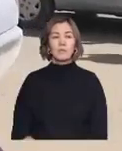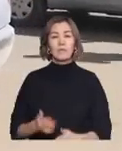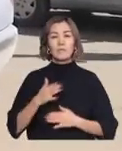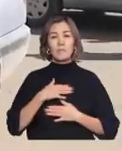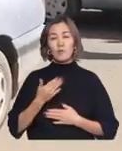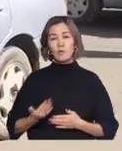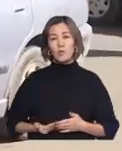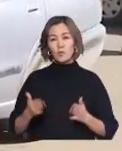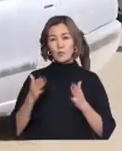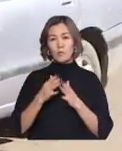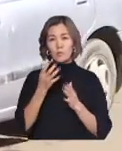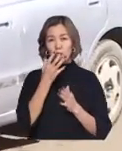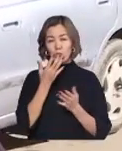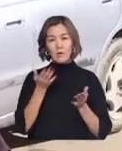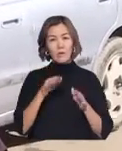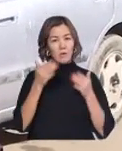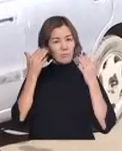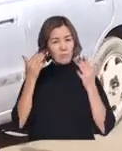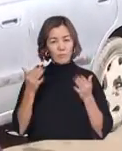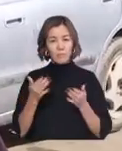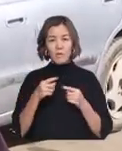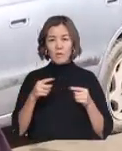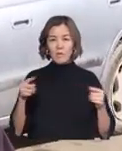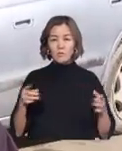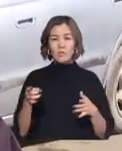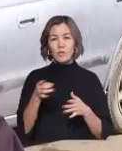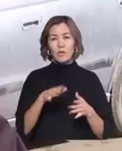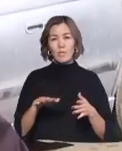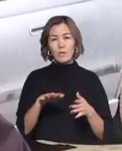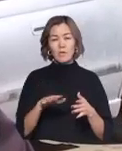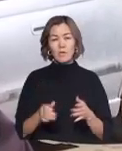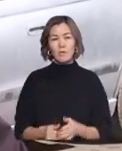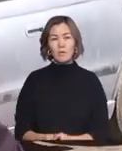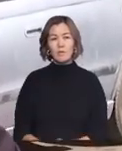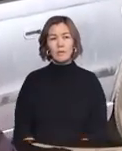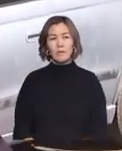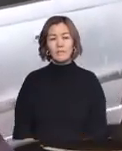жылы, қалғандарымен. Әртүрлі, әр микрорайондық әртүрлі ғой.